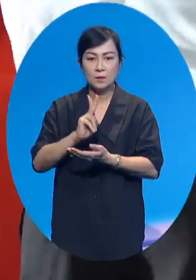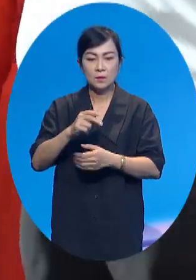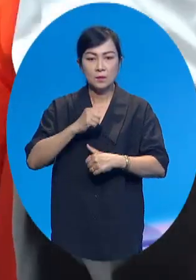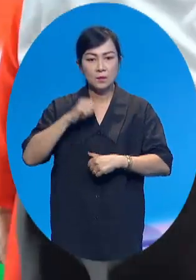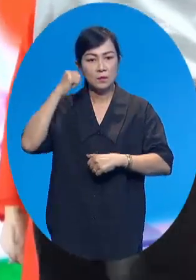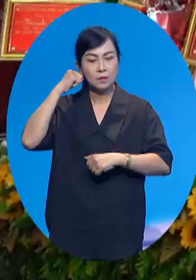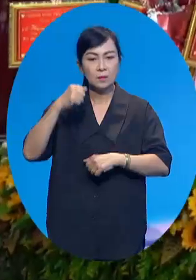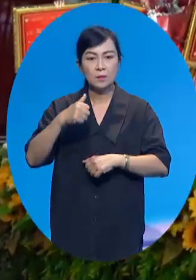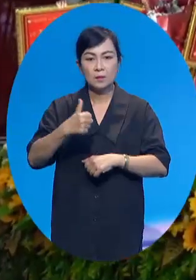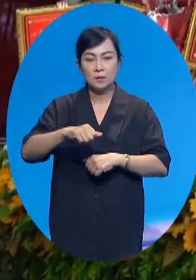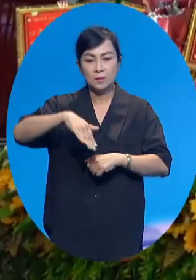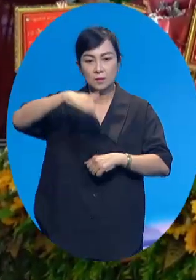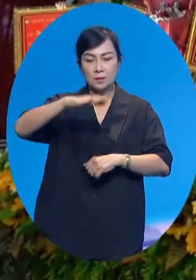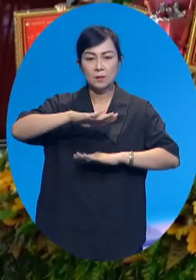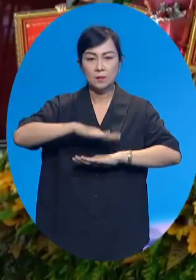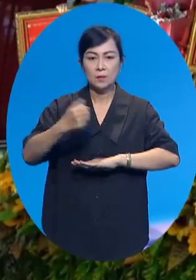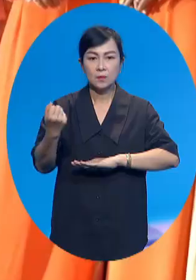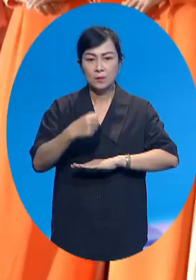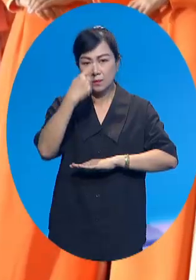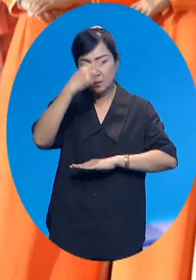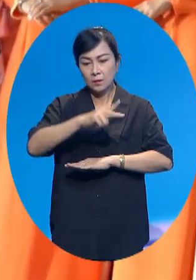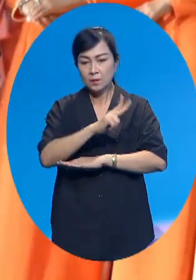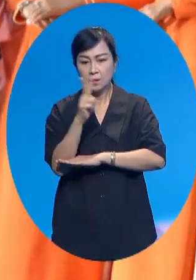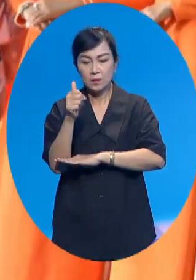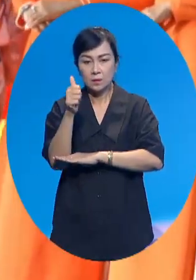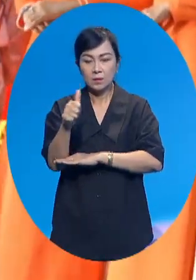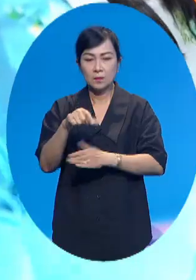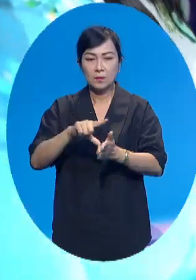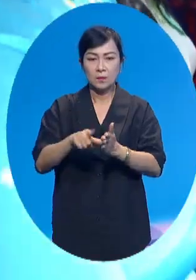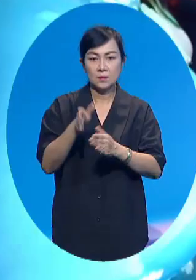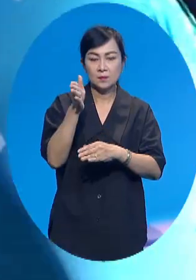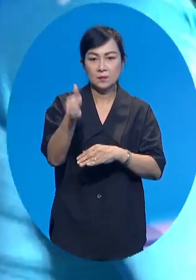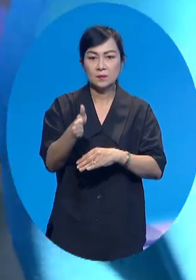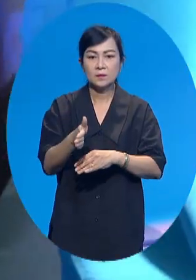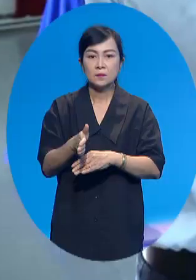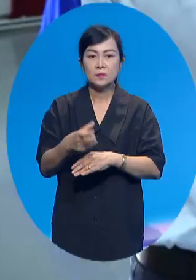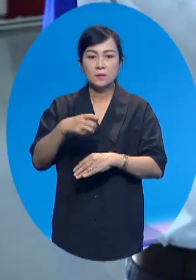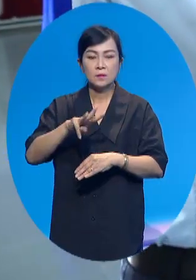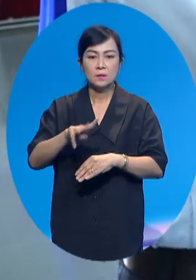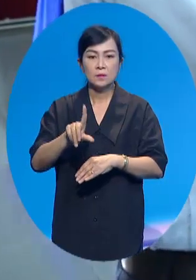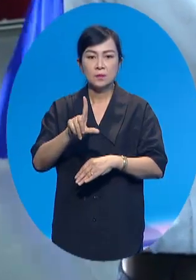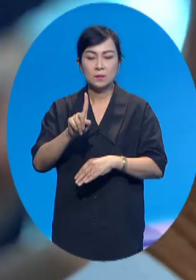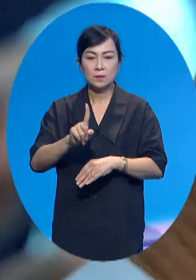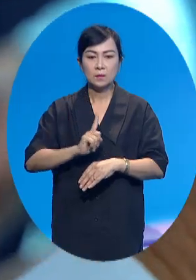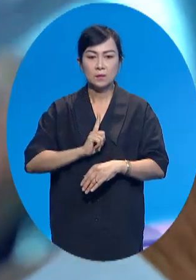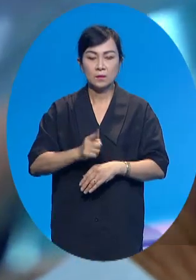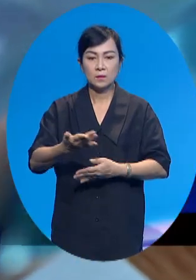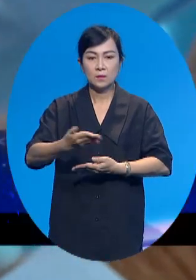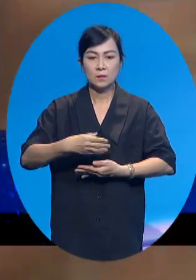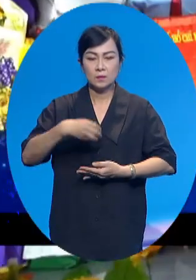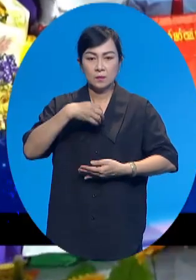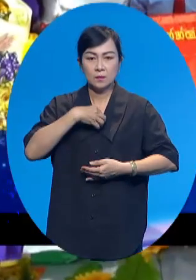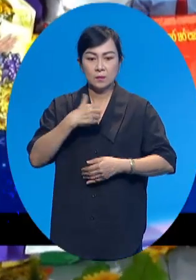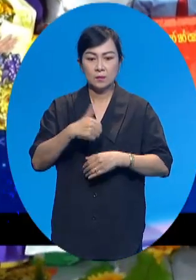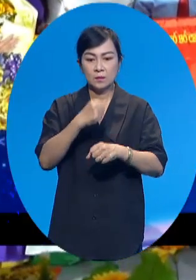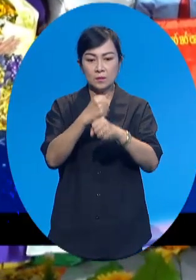những kết quả đạt được và tin tưởng các thầy cô sẽ phát huy tốt hơn nữa trong thời gian tới. Dịp này, quận 3 có 71 cá nhân được nhận kỷ niệm chương